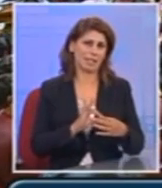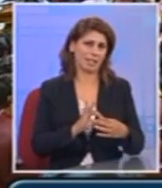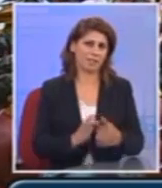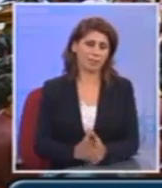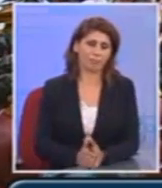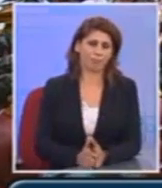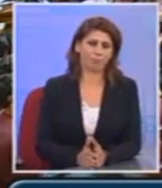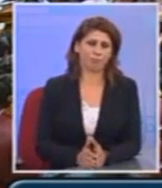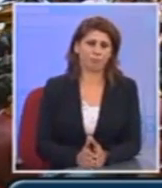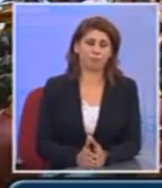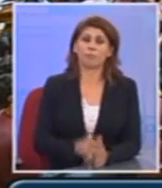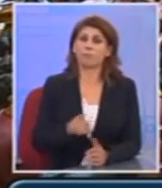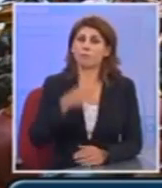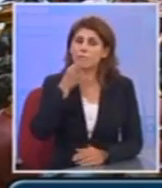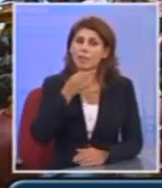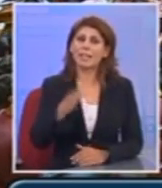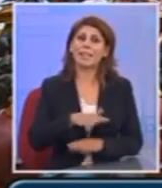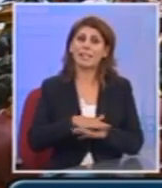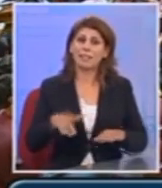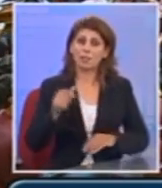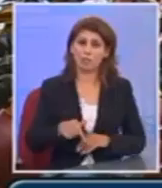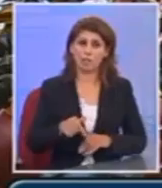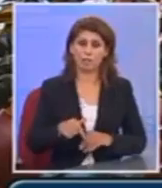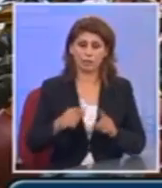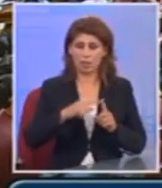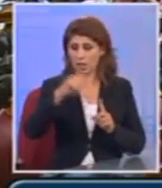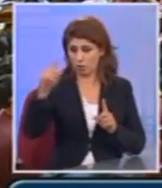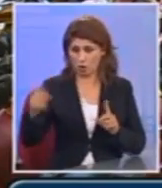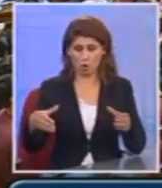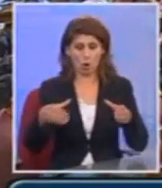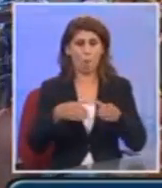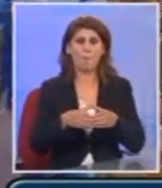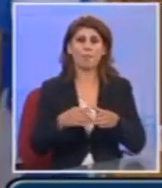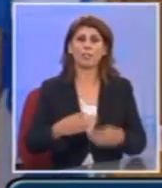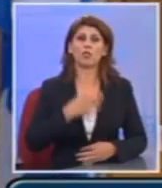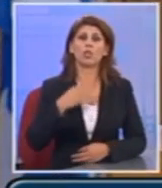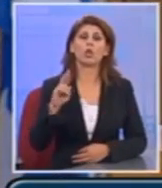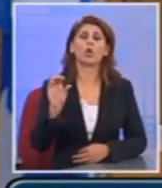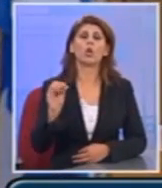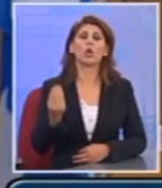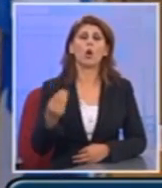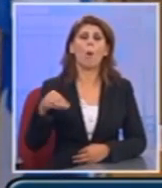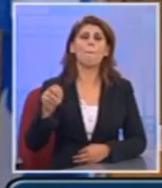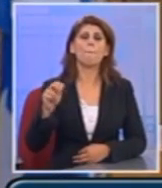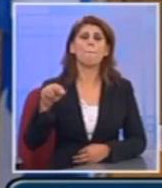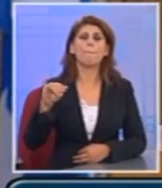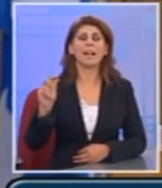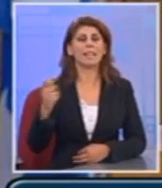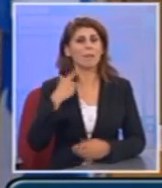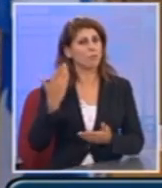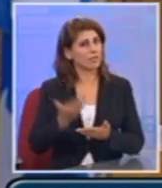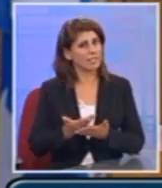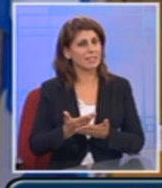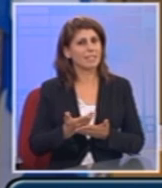συνεργασία δίνω το λόγο για να κλείσουμε αυτό τον κύκλο στον κύριο ρωμανιά που ζήτησε να κάνει